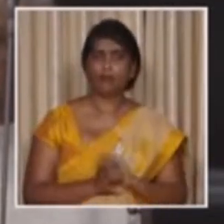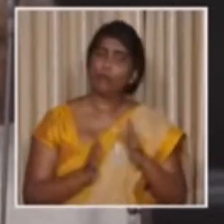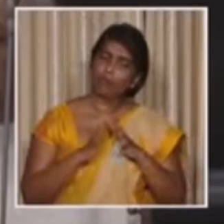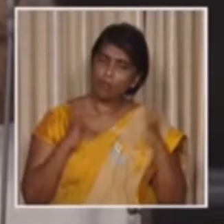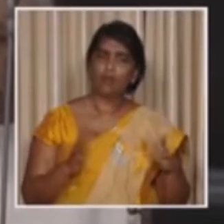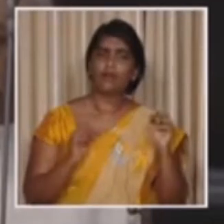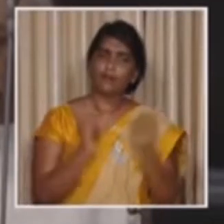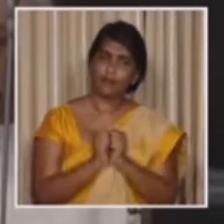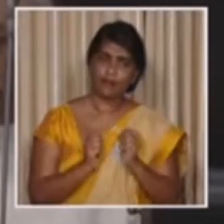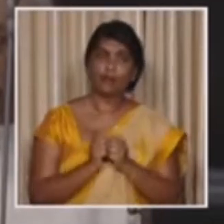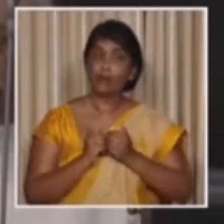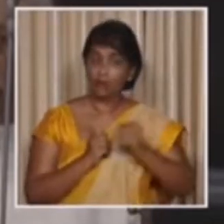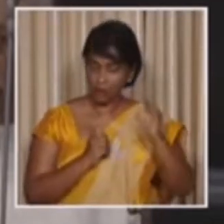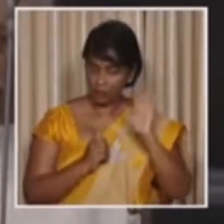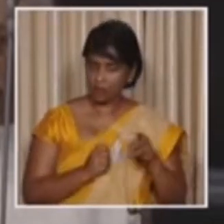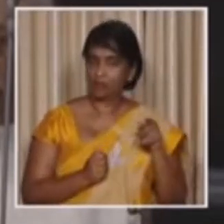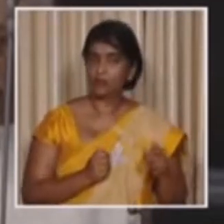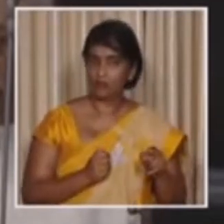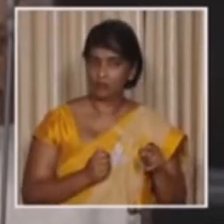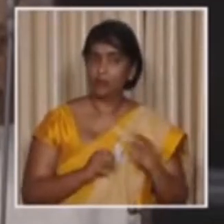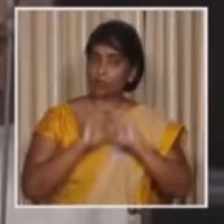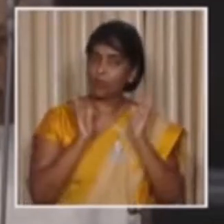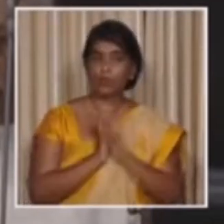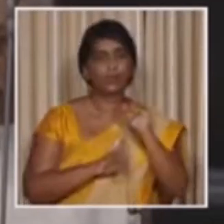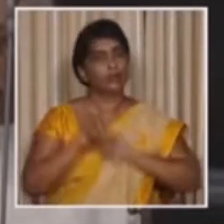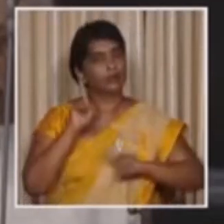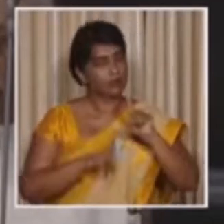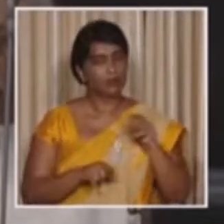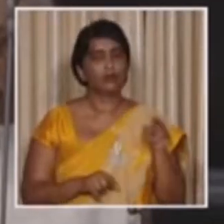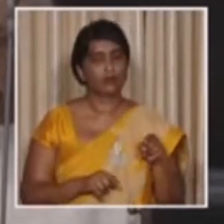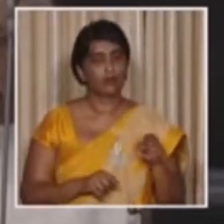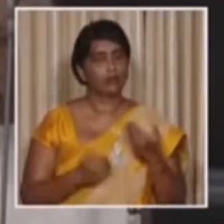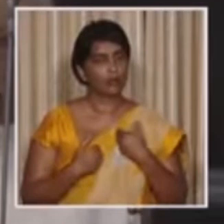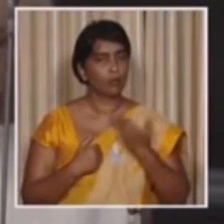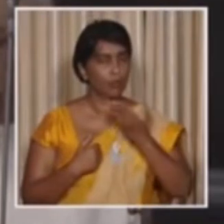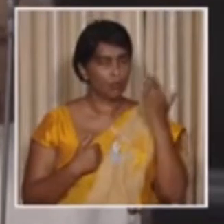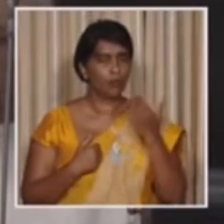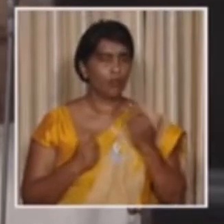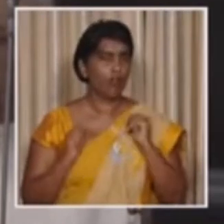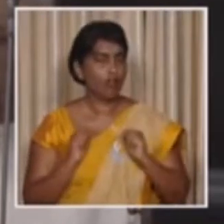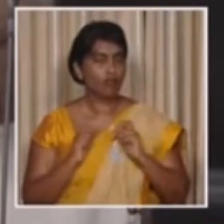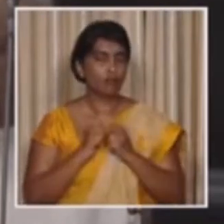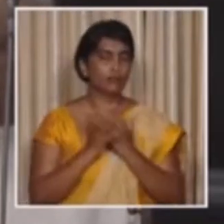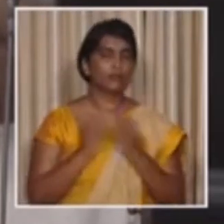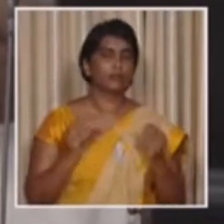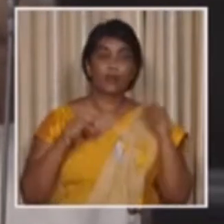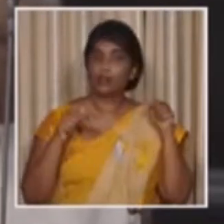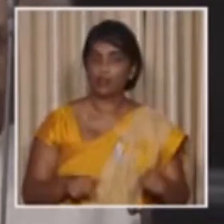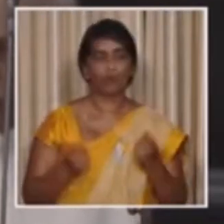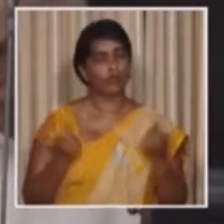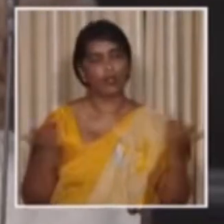ඒකට වැඩ කරනවා ගෙනියන්න ඕන නම් කතා ඔක්කොම එක්ක සාකච්ඡා කළා අපිට පුළුවන් ඒ ගැන කොහොමද විසඳුමක් හොයන්නේ කියලා. දැන්ට